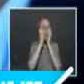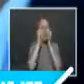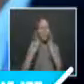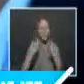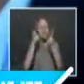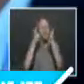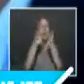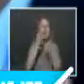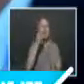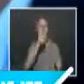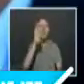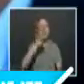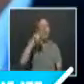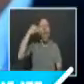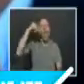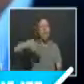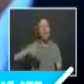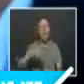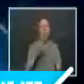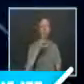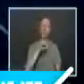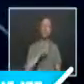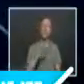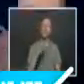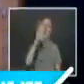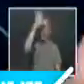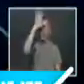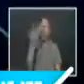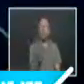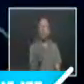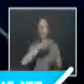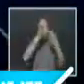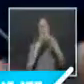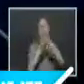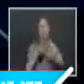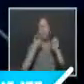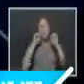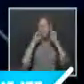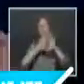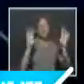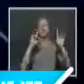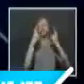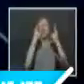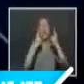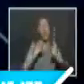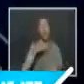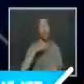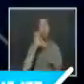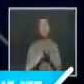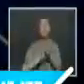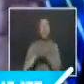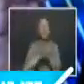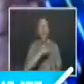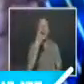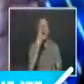ביבי לא יהיה פה? איפה הסורים? איפה האיראנים? איפה כל העולם? פתאום אין אף אחד? עכשיו אנחנו שום דבר? כאילו אף אחד